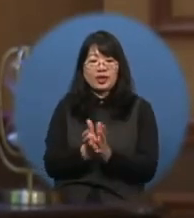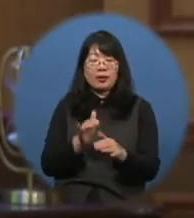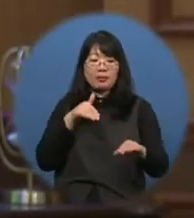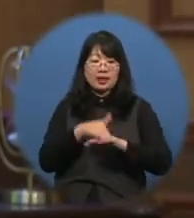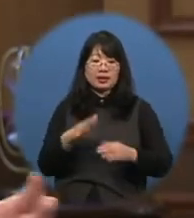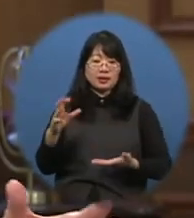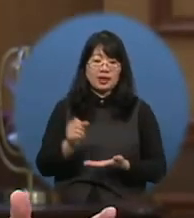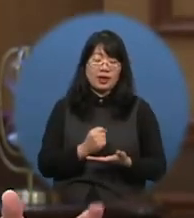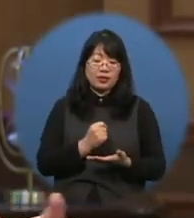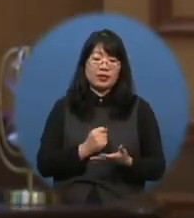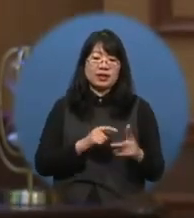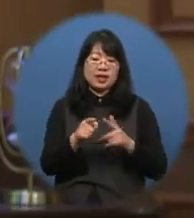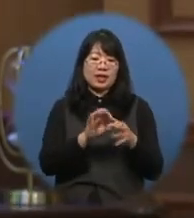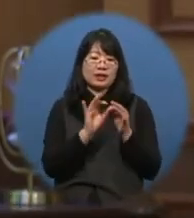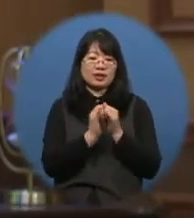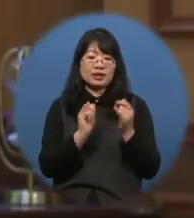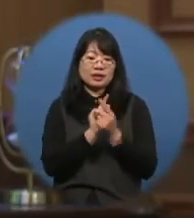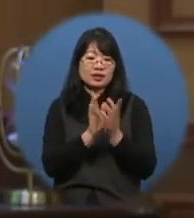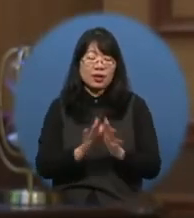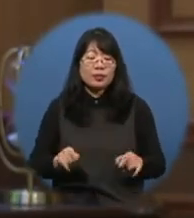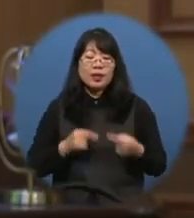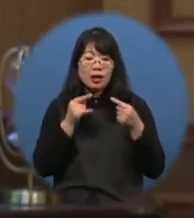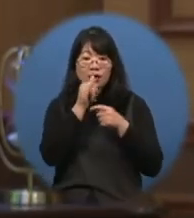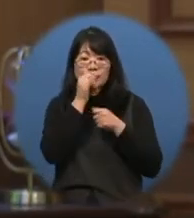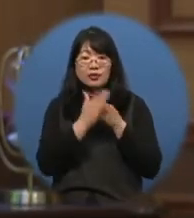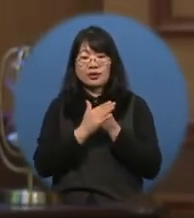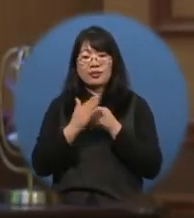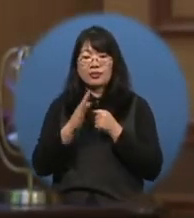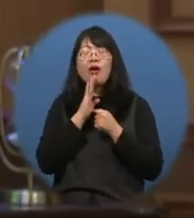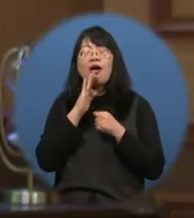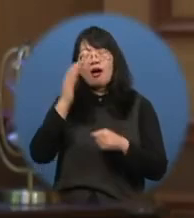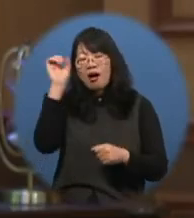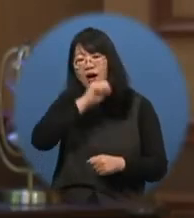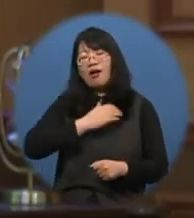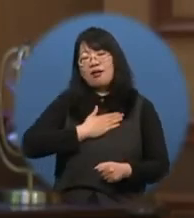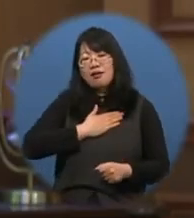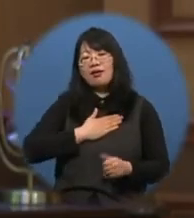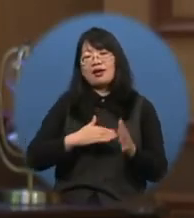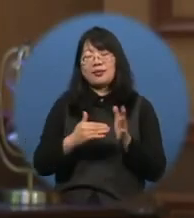거기에는 네네. 이해당사들이 직접 참여해서 네네. 아 그런 네. 방식에서